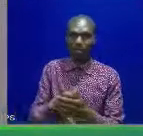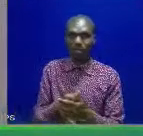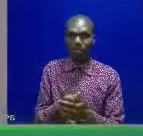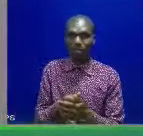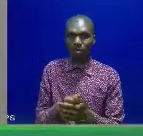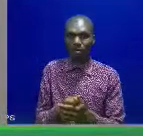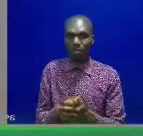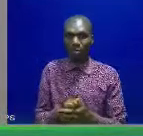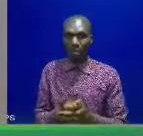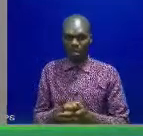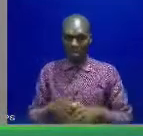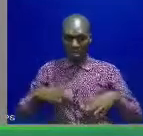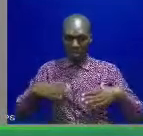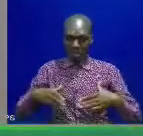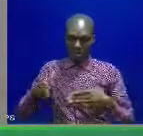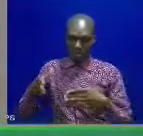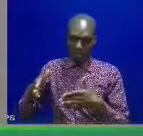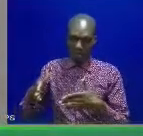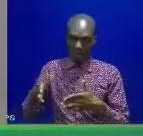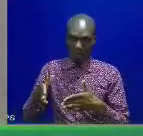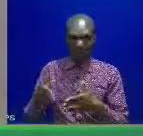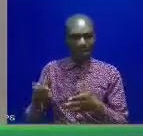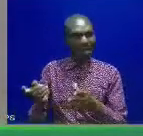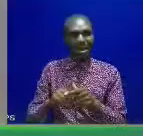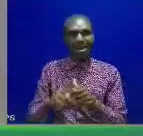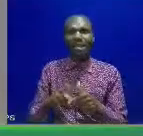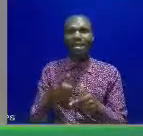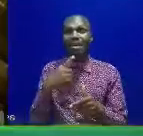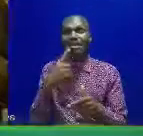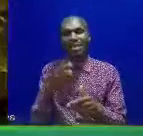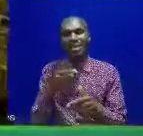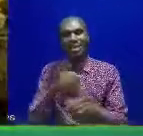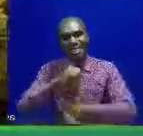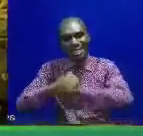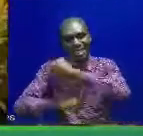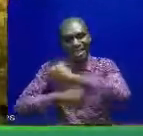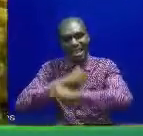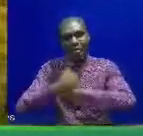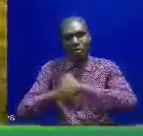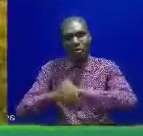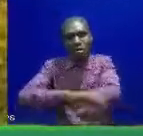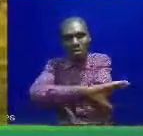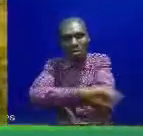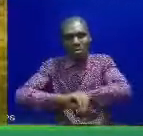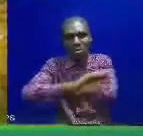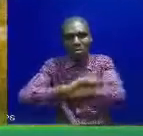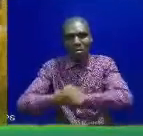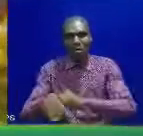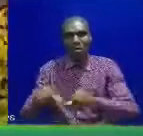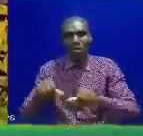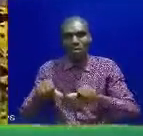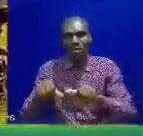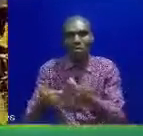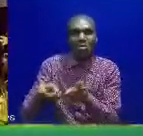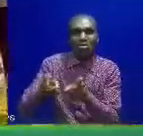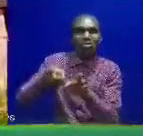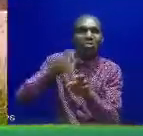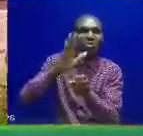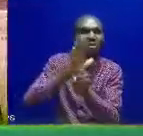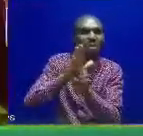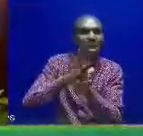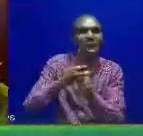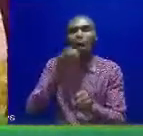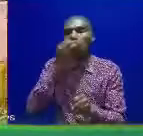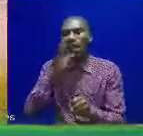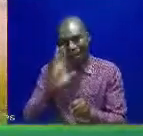menyi vensemo ya nyamo kenya na nyabiyoto ni govate vile vikoru vio voibi vya mente kanirechi nsemechio. Ase vagi ikeiri voko ngu